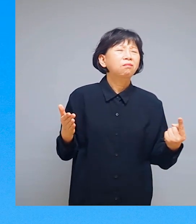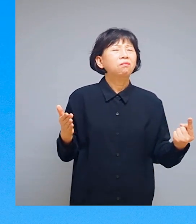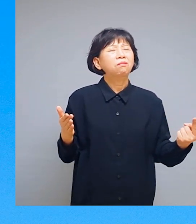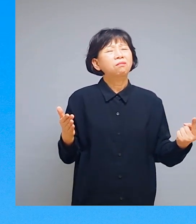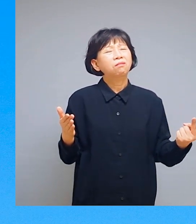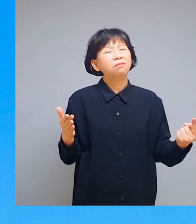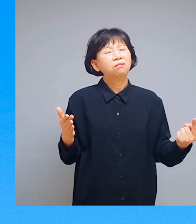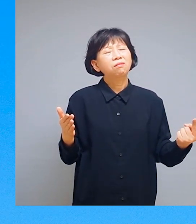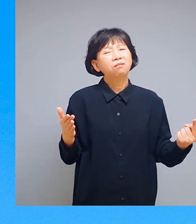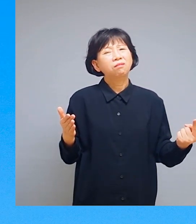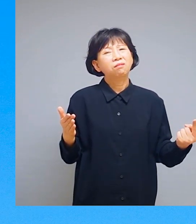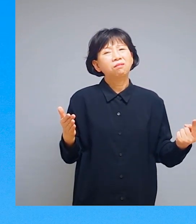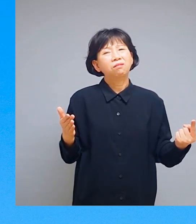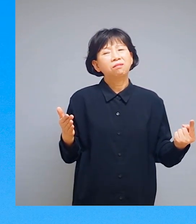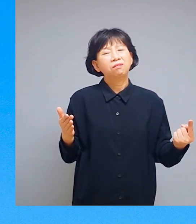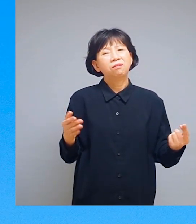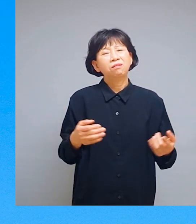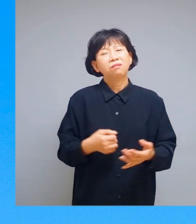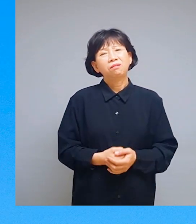교회를 오지 않는 거죠.